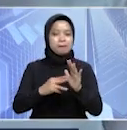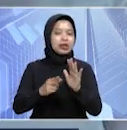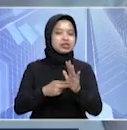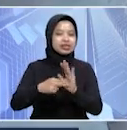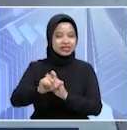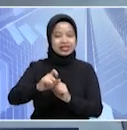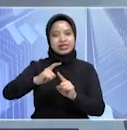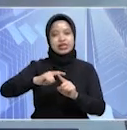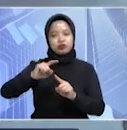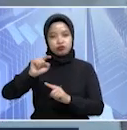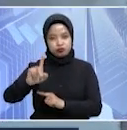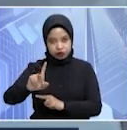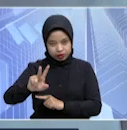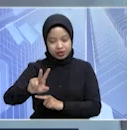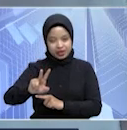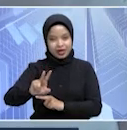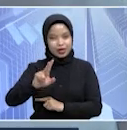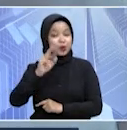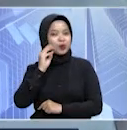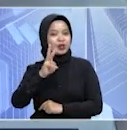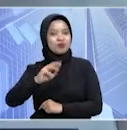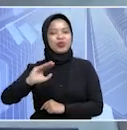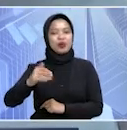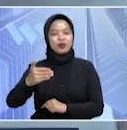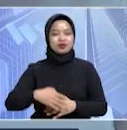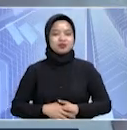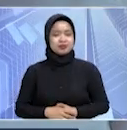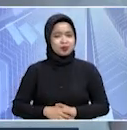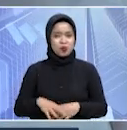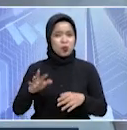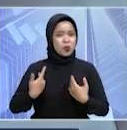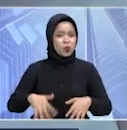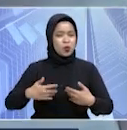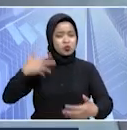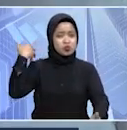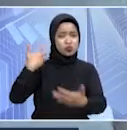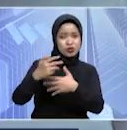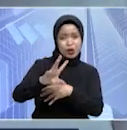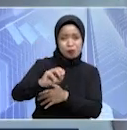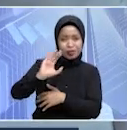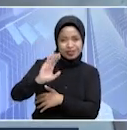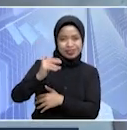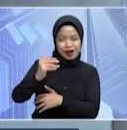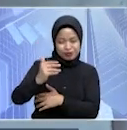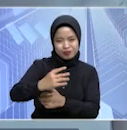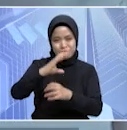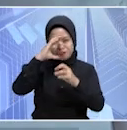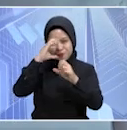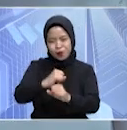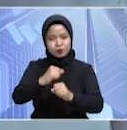TV yang ke-30 tahun. 30 tahun usia televisi semakin